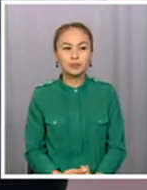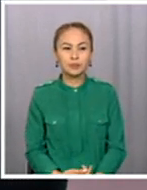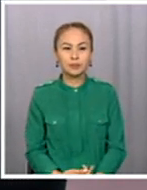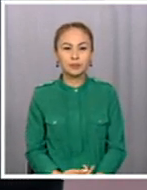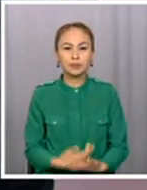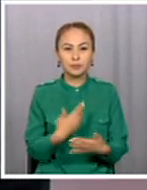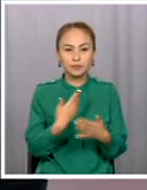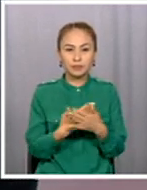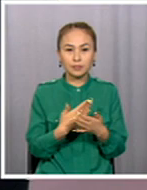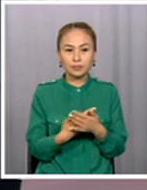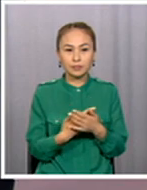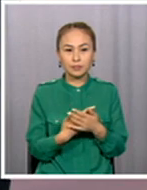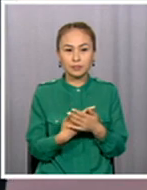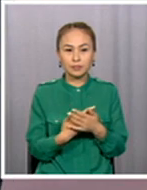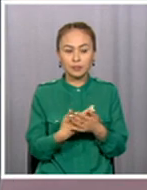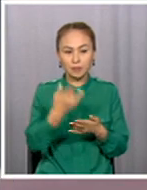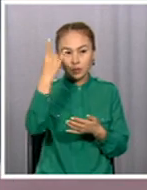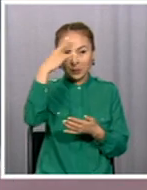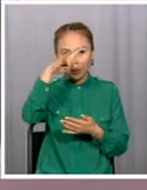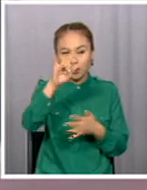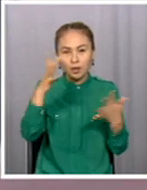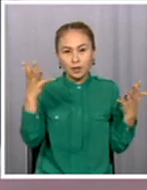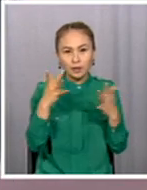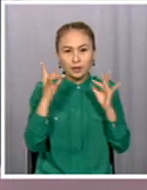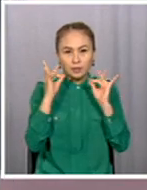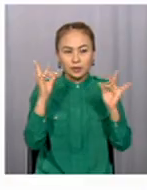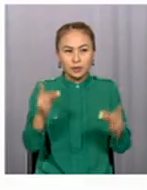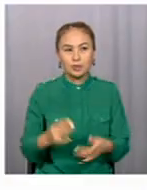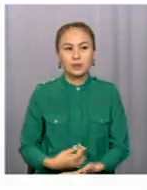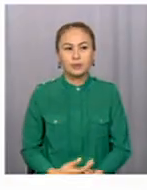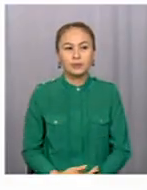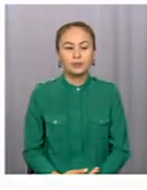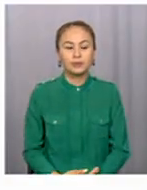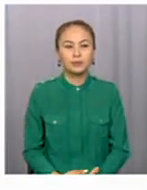Мысалы, бұғы қандай дыбыс шығарады?